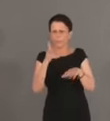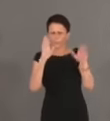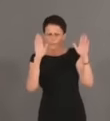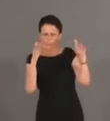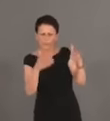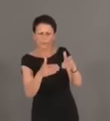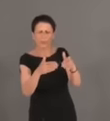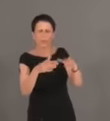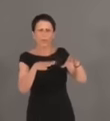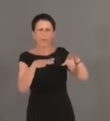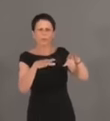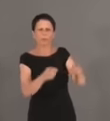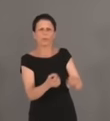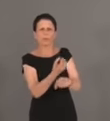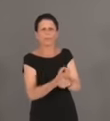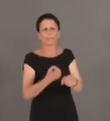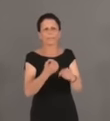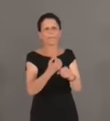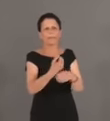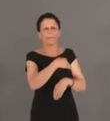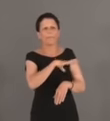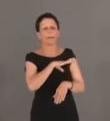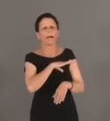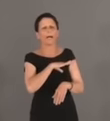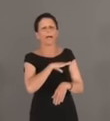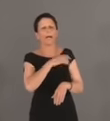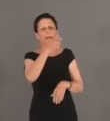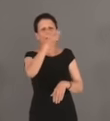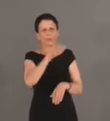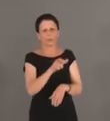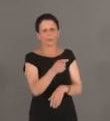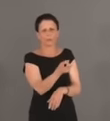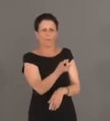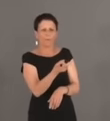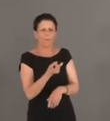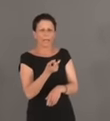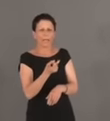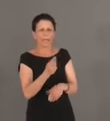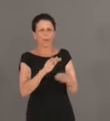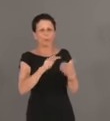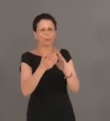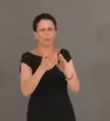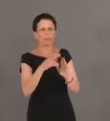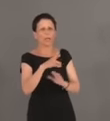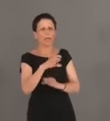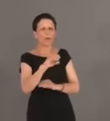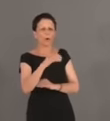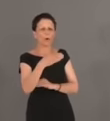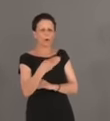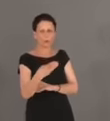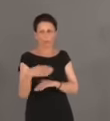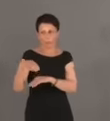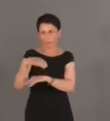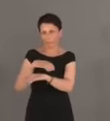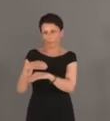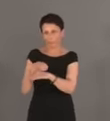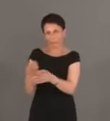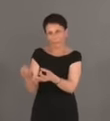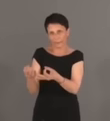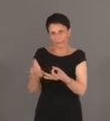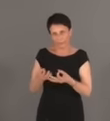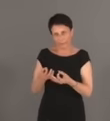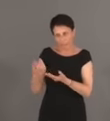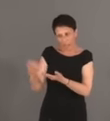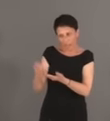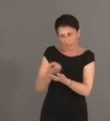été créés par des individus issus de la communauté rome. Le préfet m'a donc fait